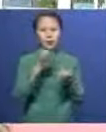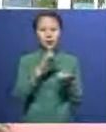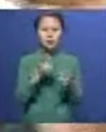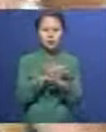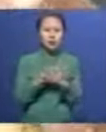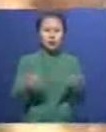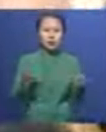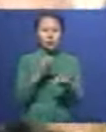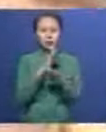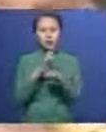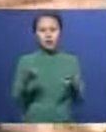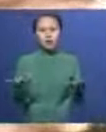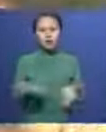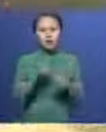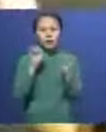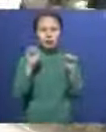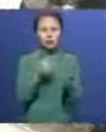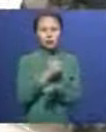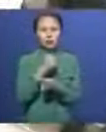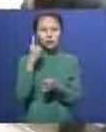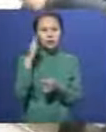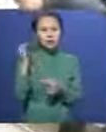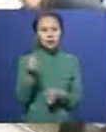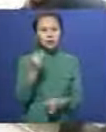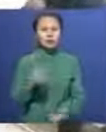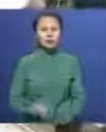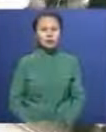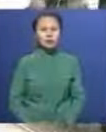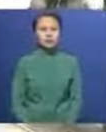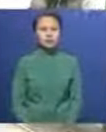аспаптарының күмбірлеген үні де естір құлаққа жағымды.